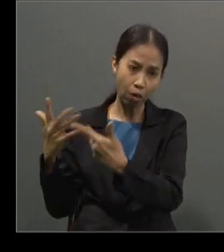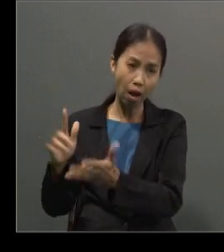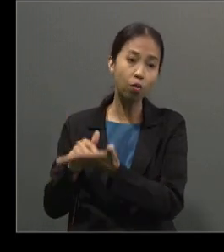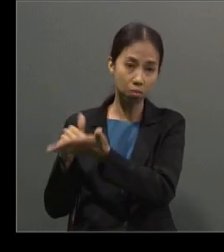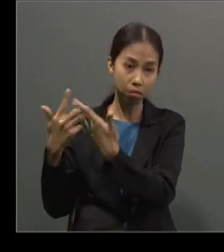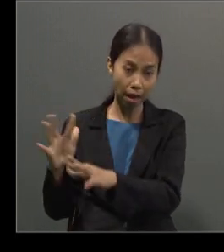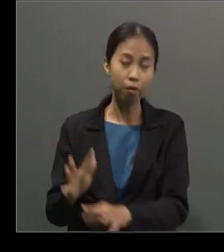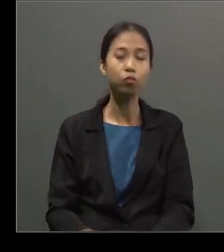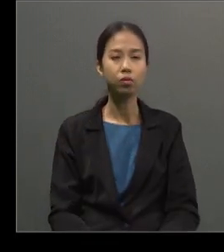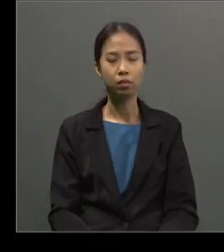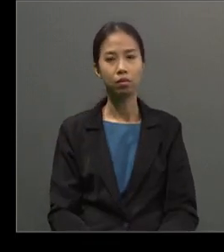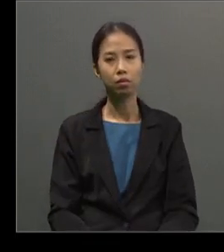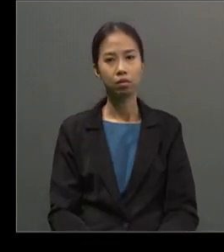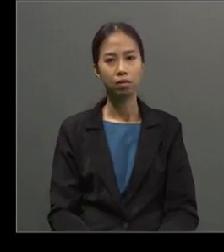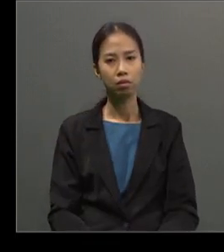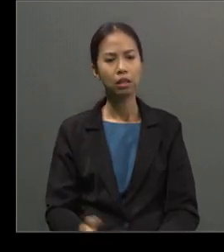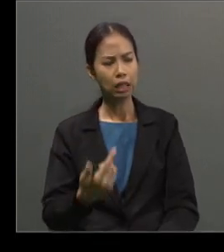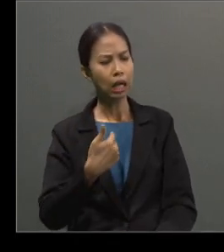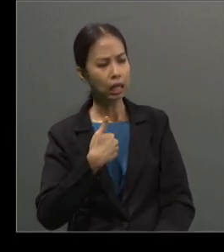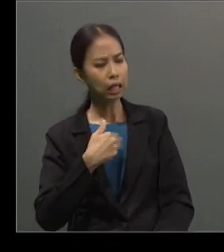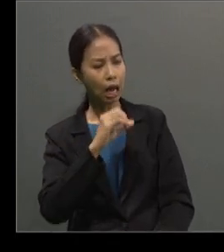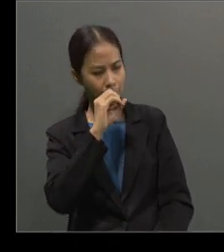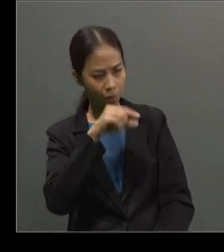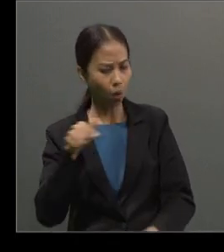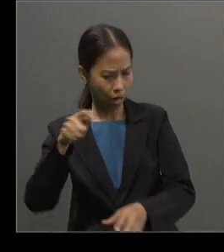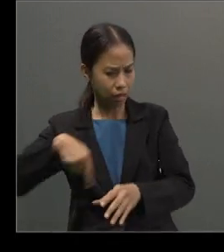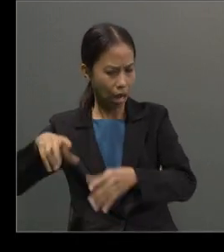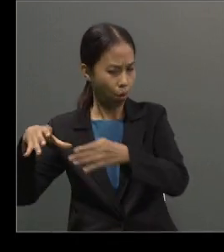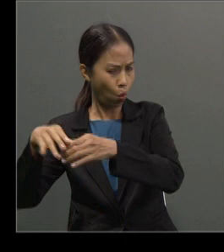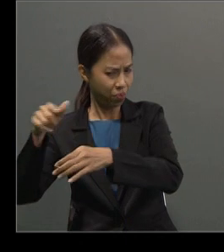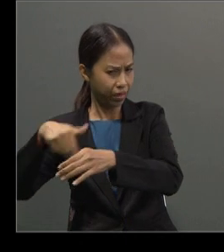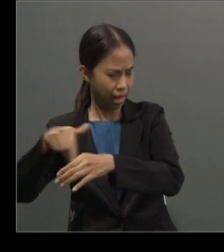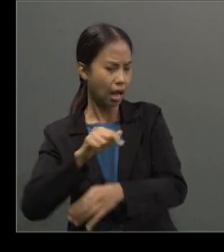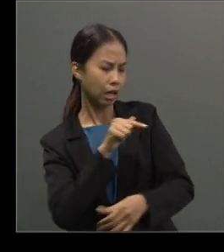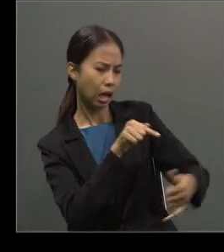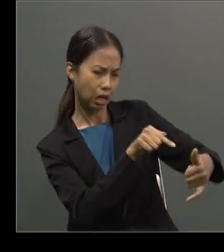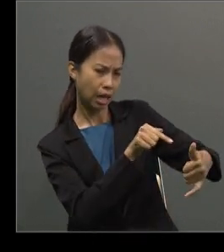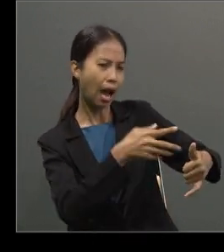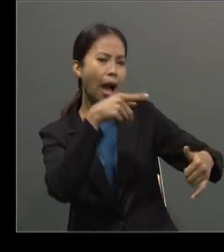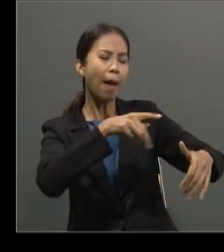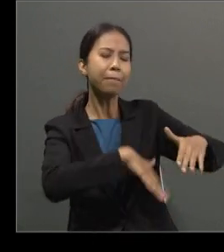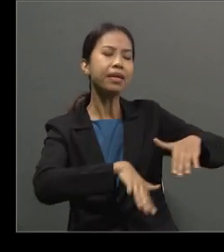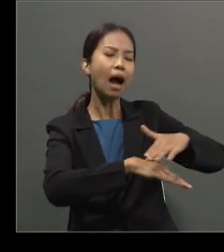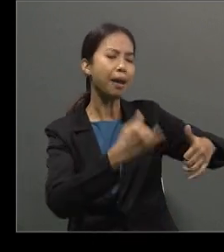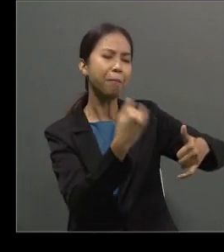ไป เป็นคือที่จะเสนอให้คณะเขาเนี่ยการเองเป็นพยานใช่ป่ะ